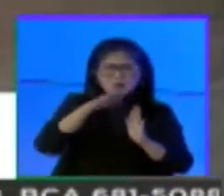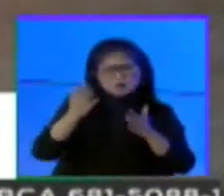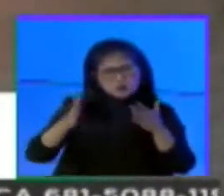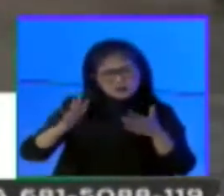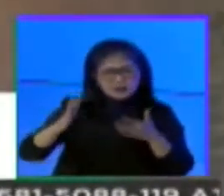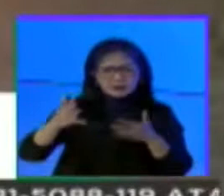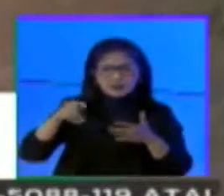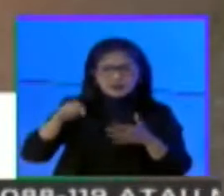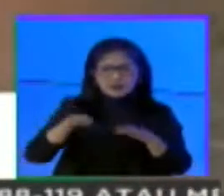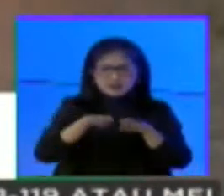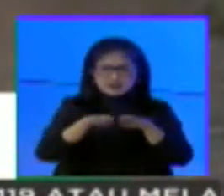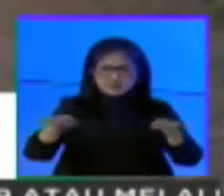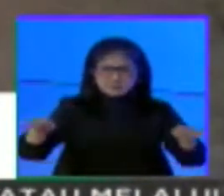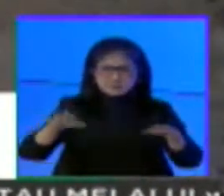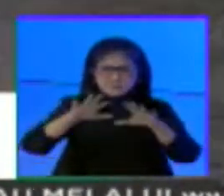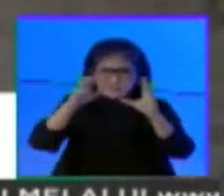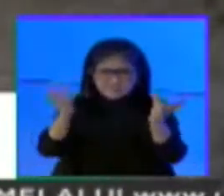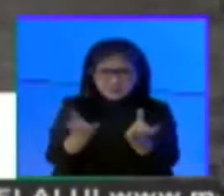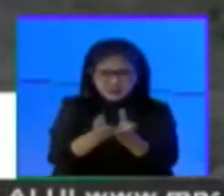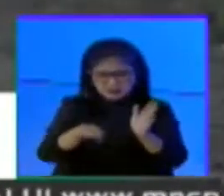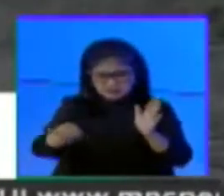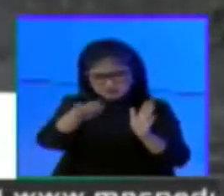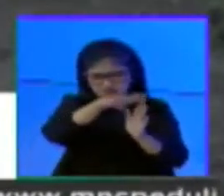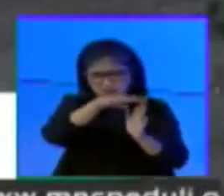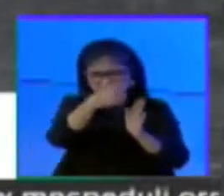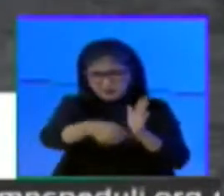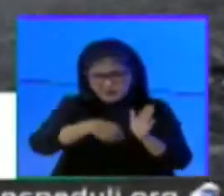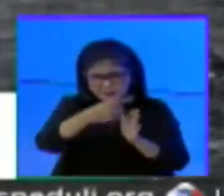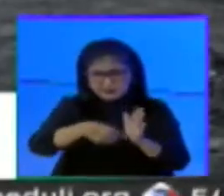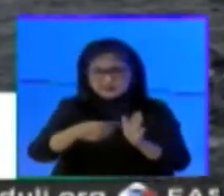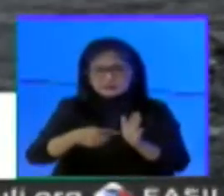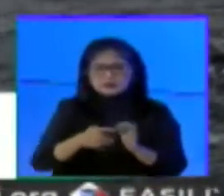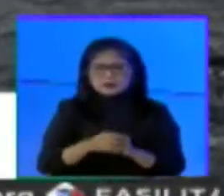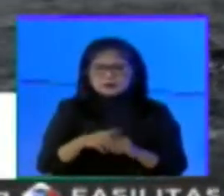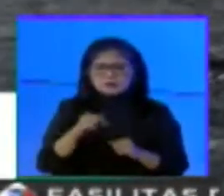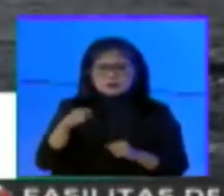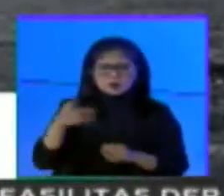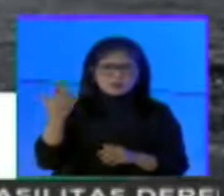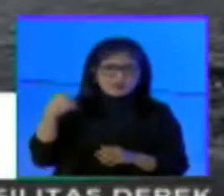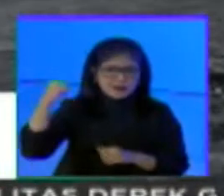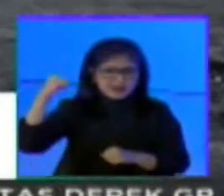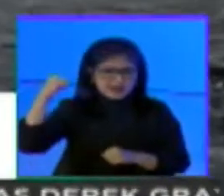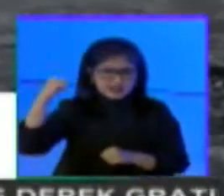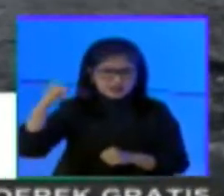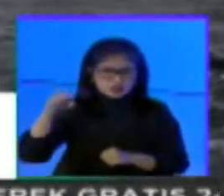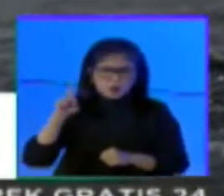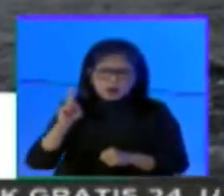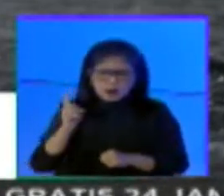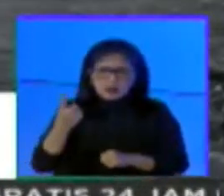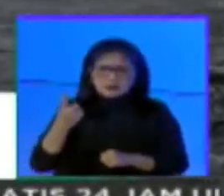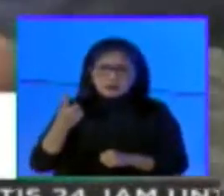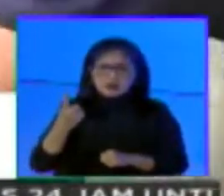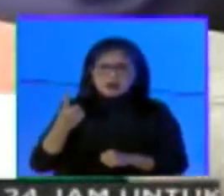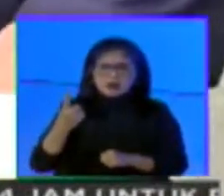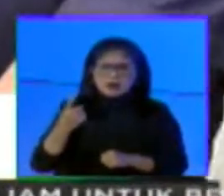ban mobil dari Isuzu Panther tersebut. Dan di samping kanan saya ini, pemirsa, bisa lihat bahwa di samping kanan ini ada